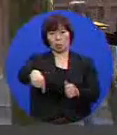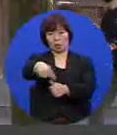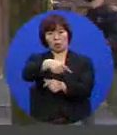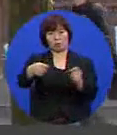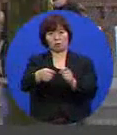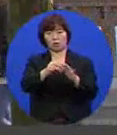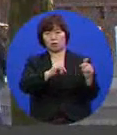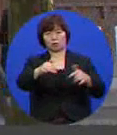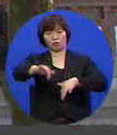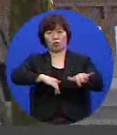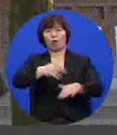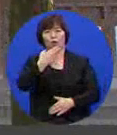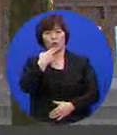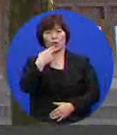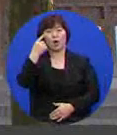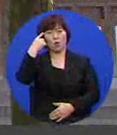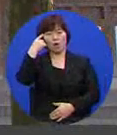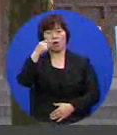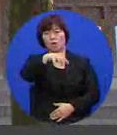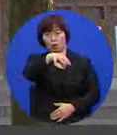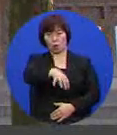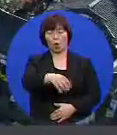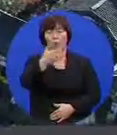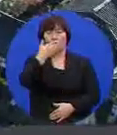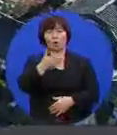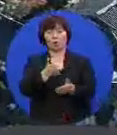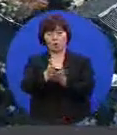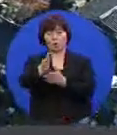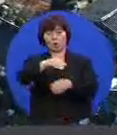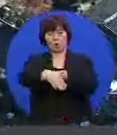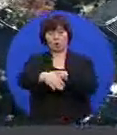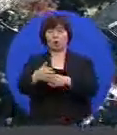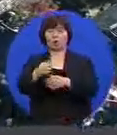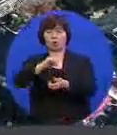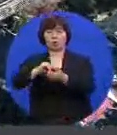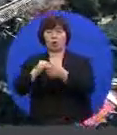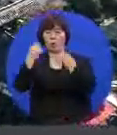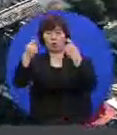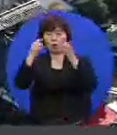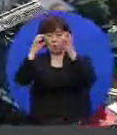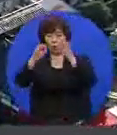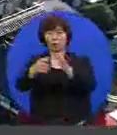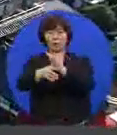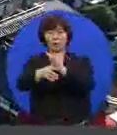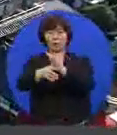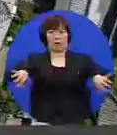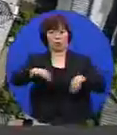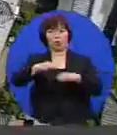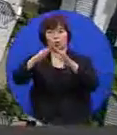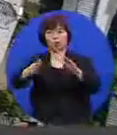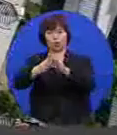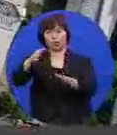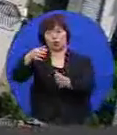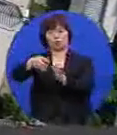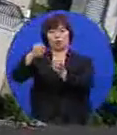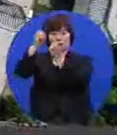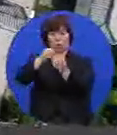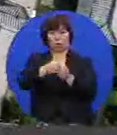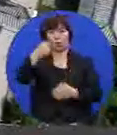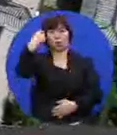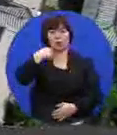부근만 썰렁합니다. 공예품 전시관은 먹거리 위주의 한옥마을 관광에서 그나마 전주의 전통을 느낄 수 있는